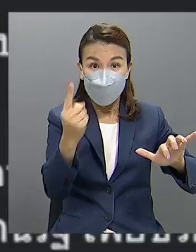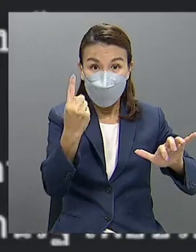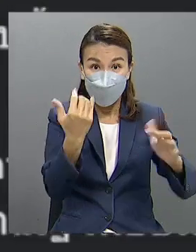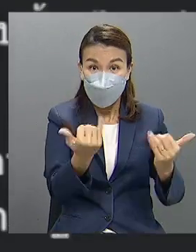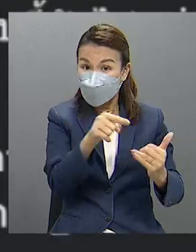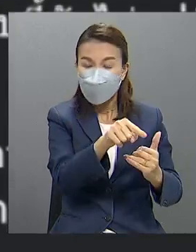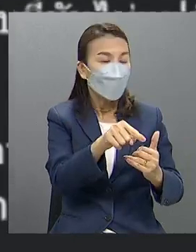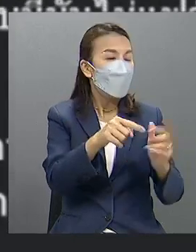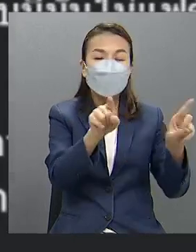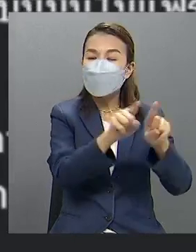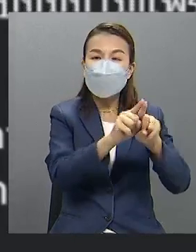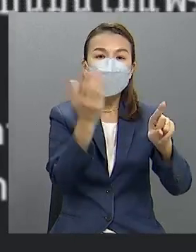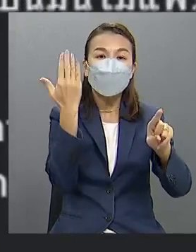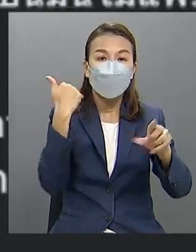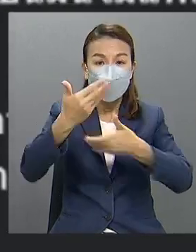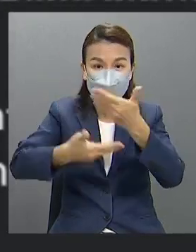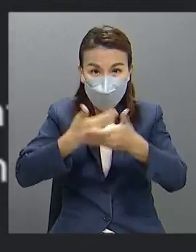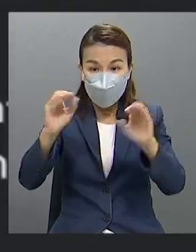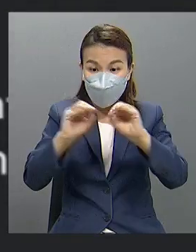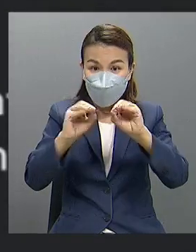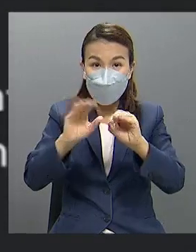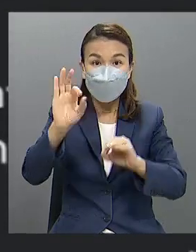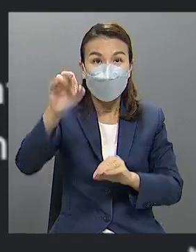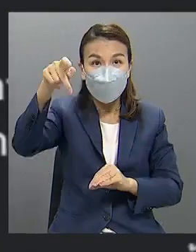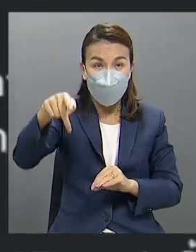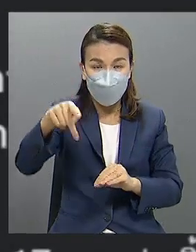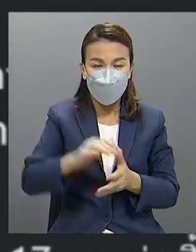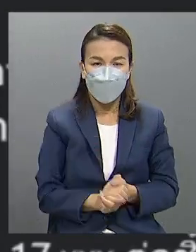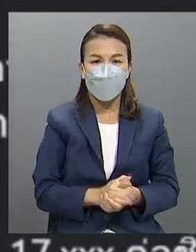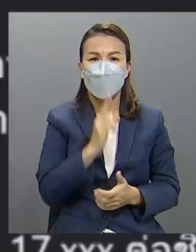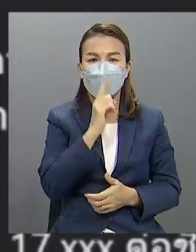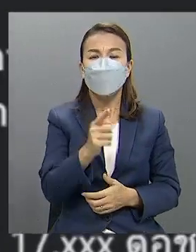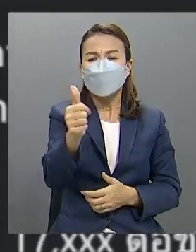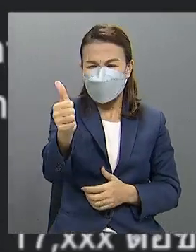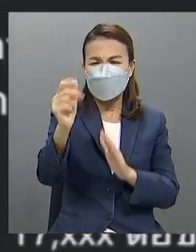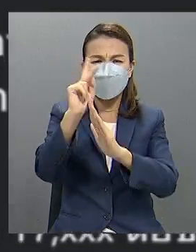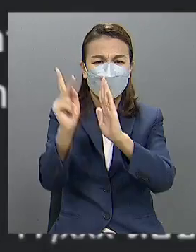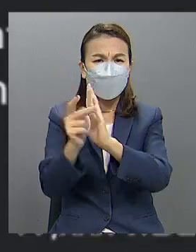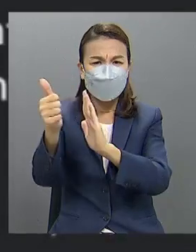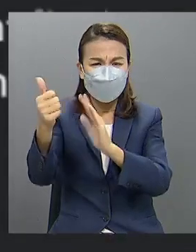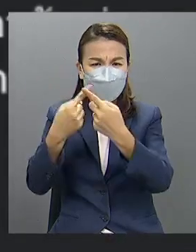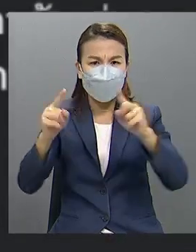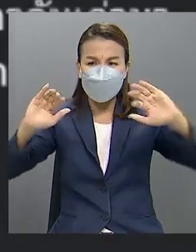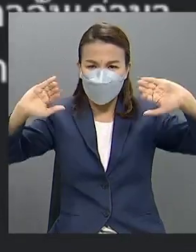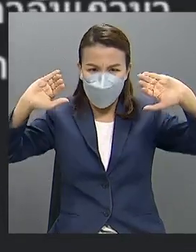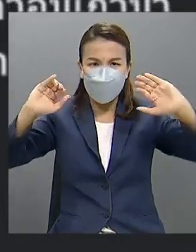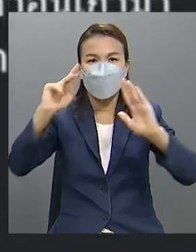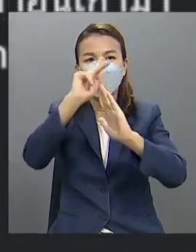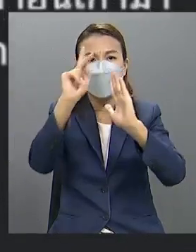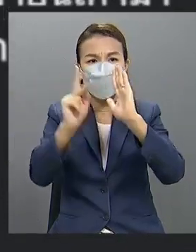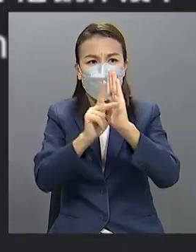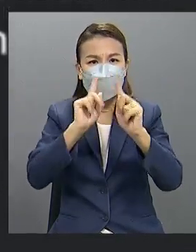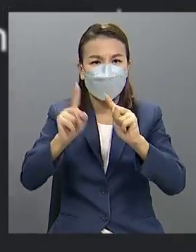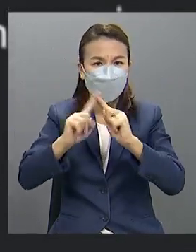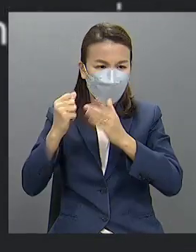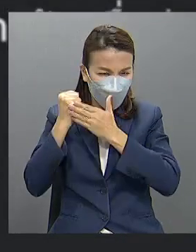ยขายเกือบ 9,000 แล้วค่ะเพจนี้สะท้อนว่าเห็นด้วยกับกฎหมายนะแต่ว่ารัฐบาลก็ควรต้องออกมาตรการช่วยเหลือด้วยจะเป็นการลดภ